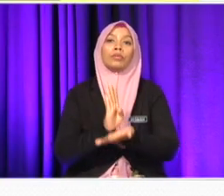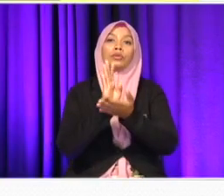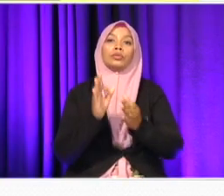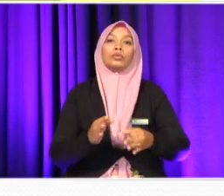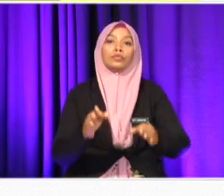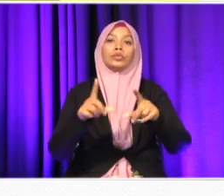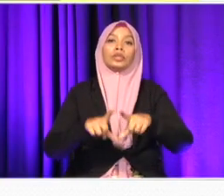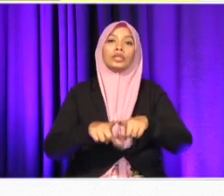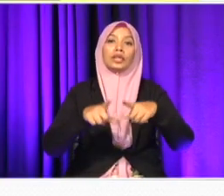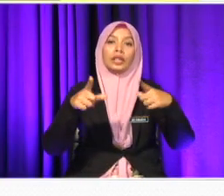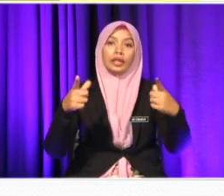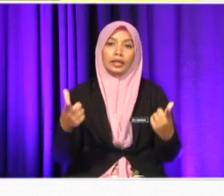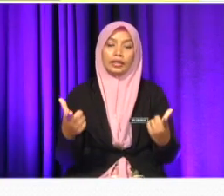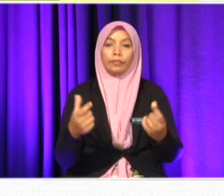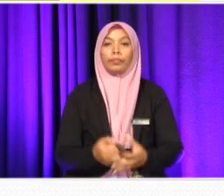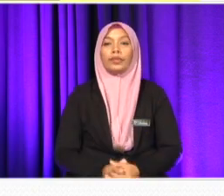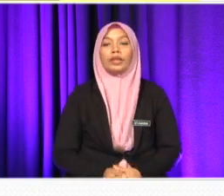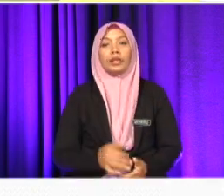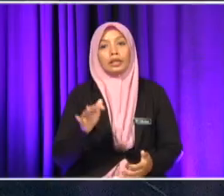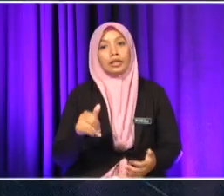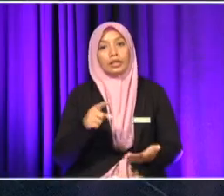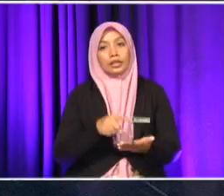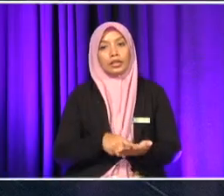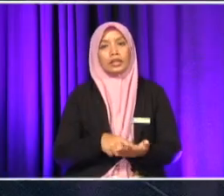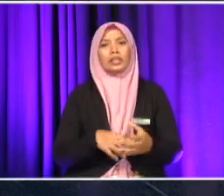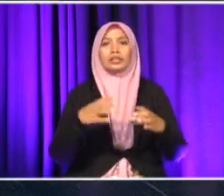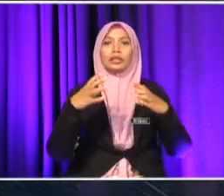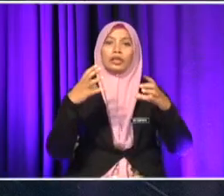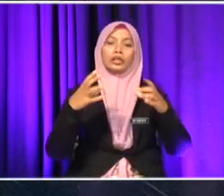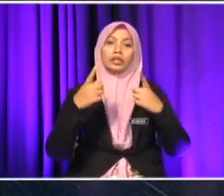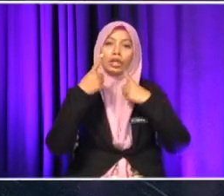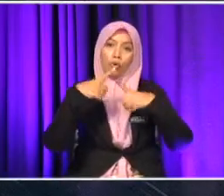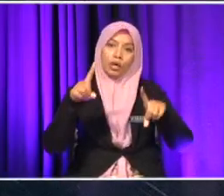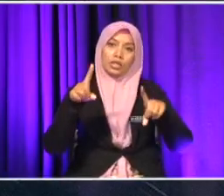Oh jadi kalau yang macam ini pun cari kita menjawab